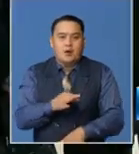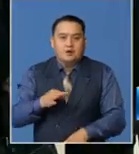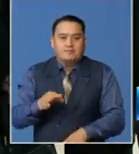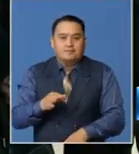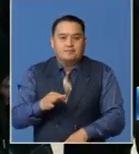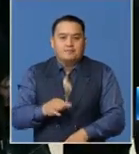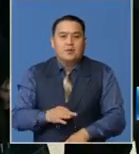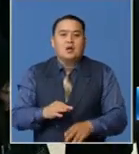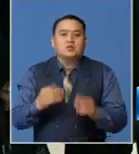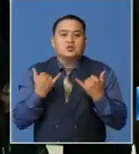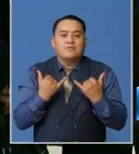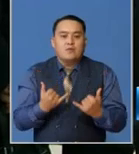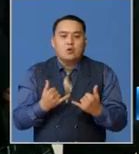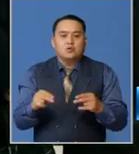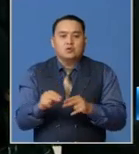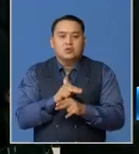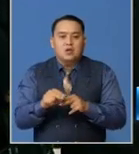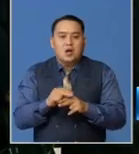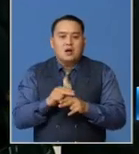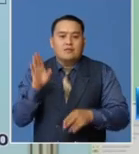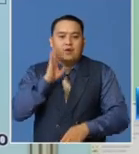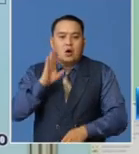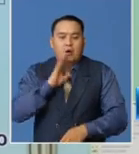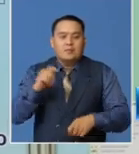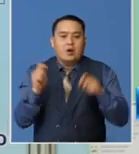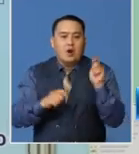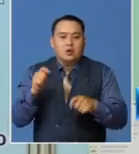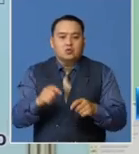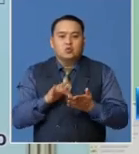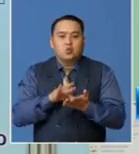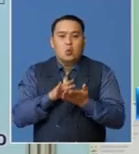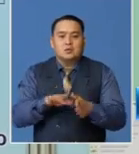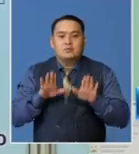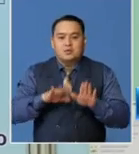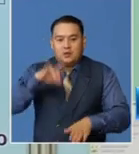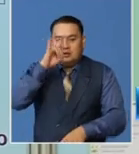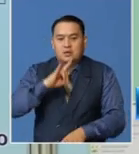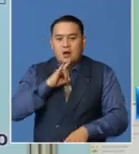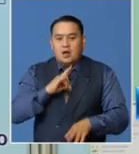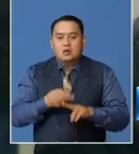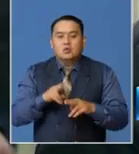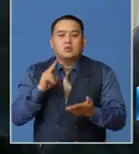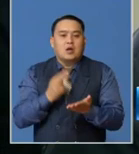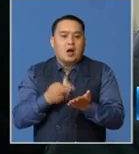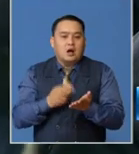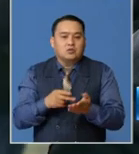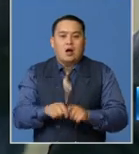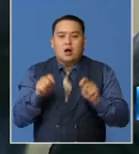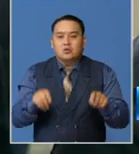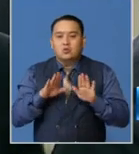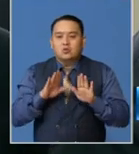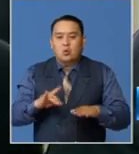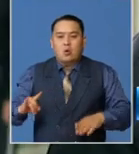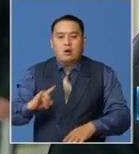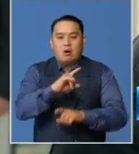дал его слова сейчас целебное озеро одно из самых посещаемых туристических мест стране этому свидетельствует открытие не только